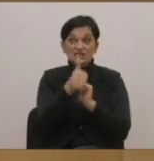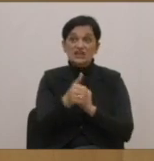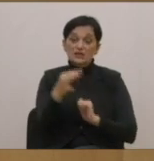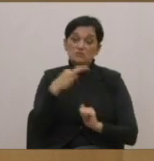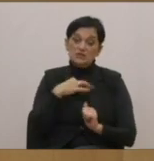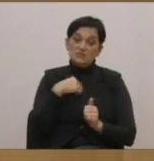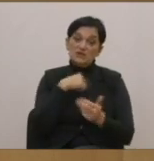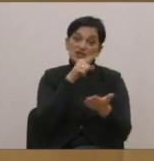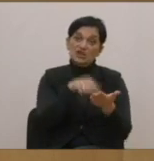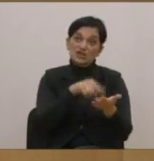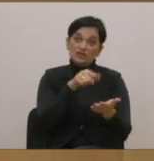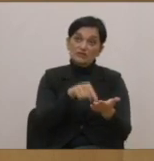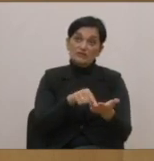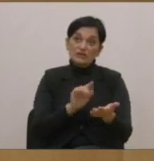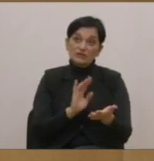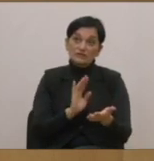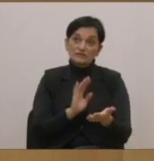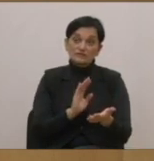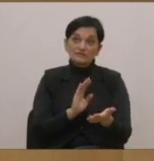scot, sit